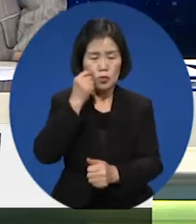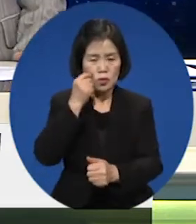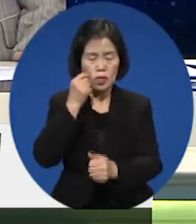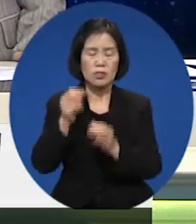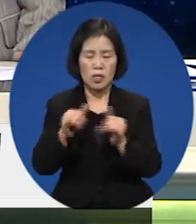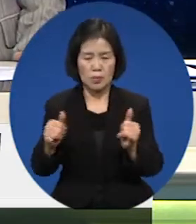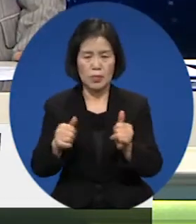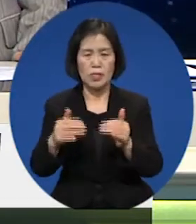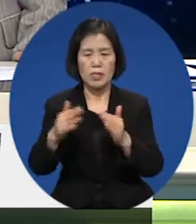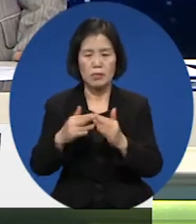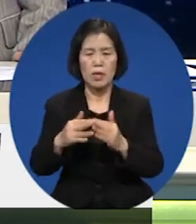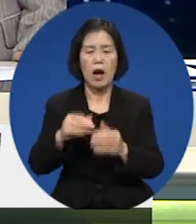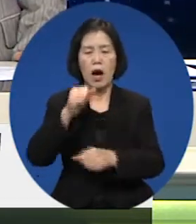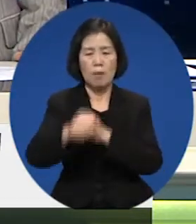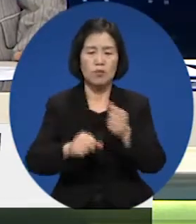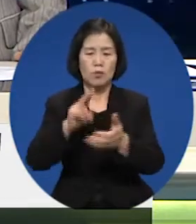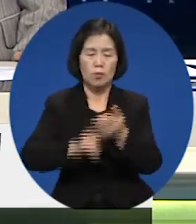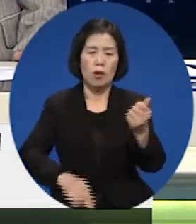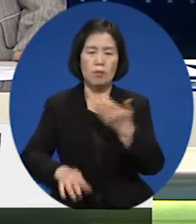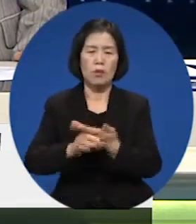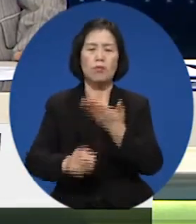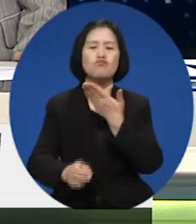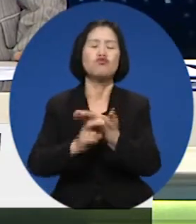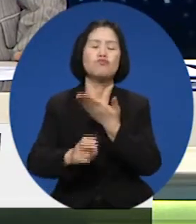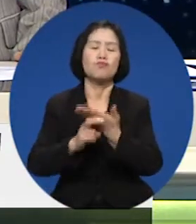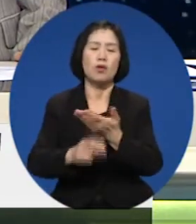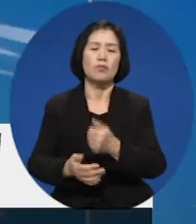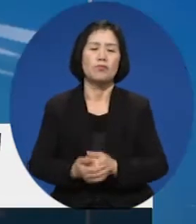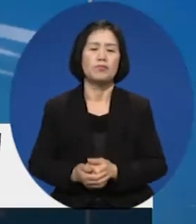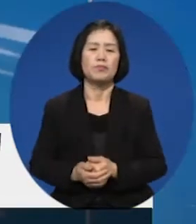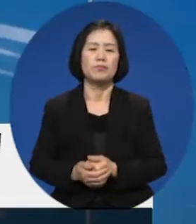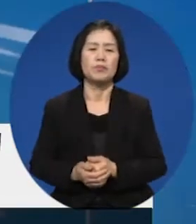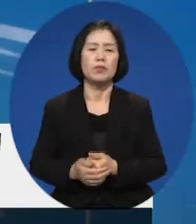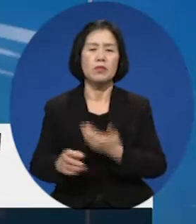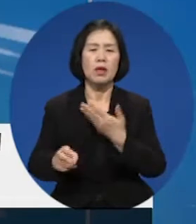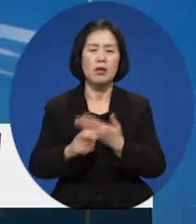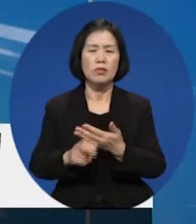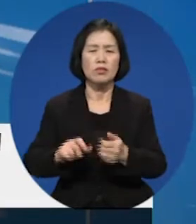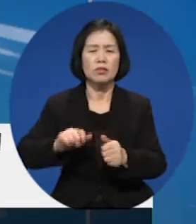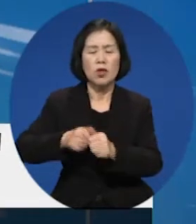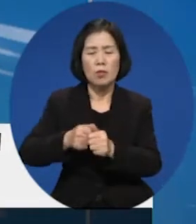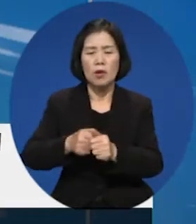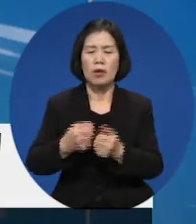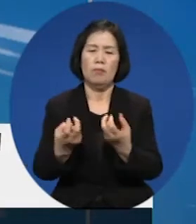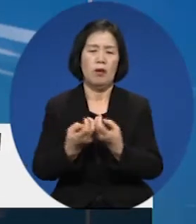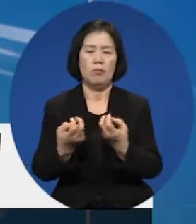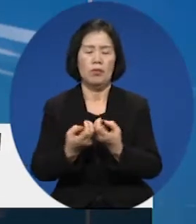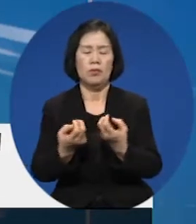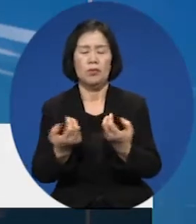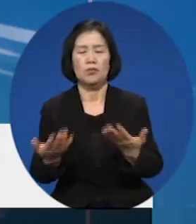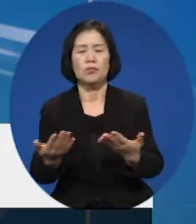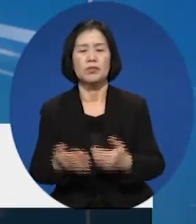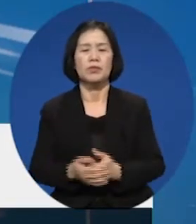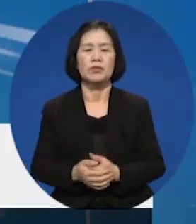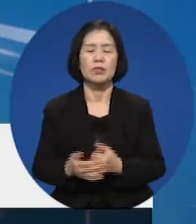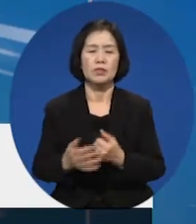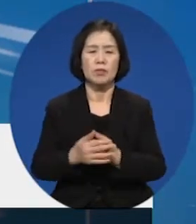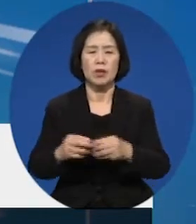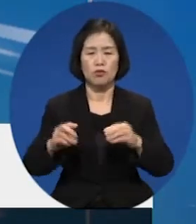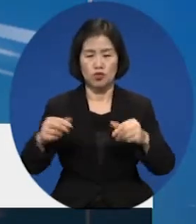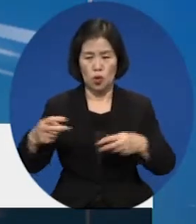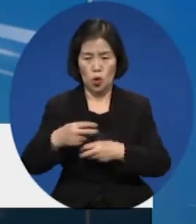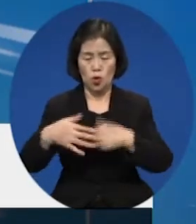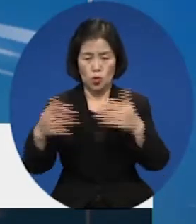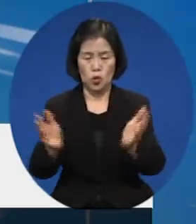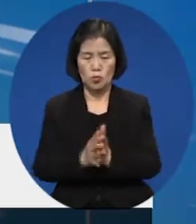거래하면 불법인데 현재로서는 이 같은 거래 행위는 처벌할 그 방법이 없습니다 그래서 국토교통부 하고